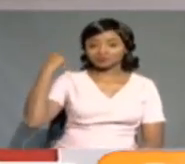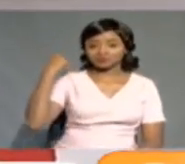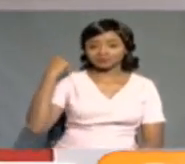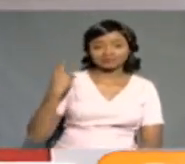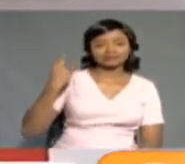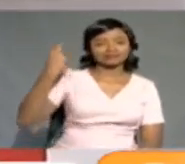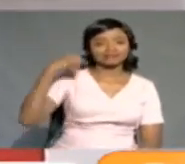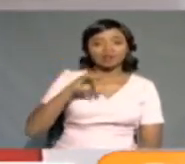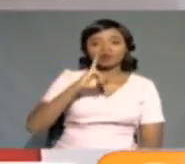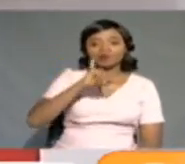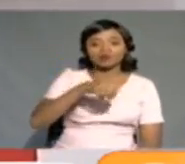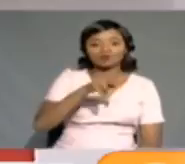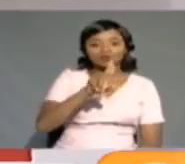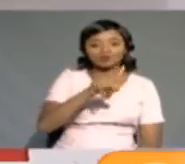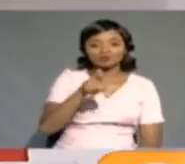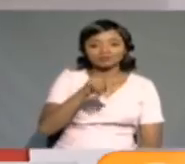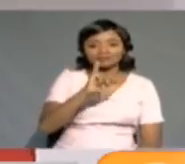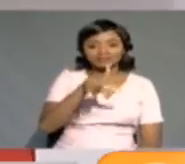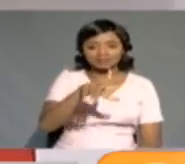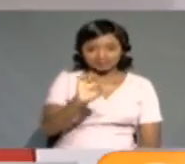juzile, alafu juzi juzi.